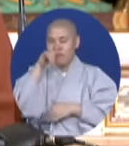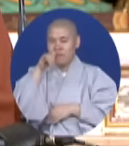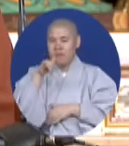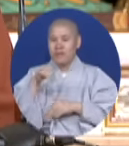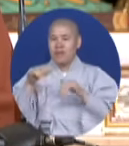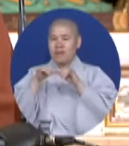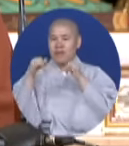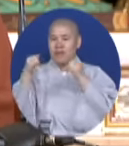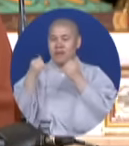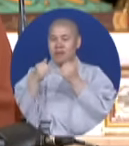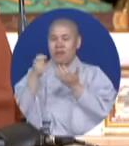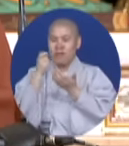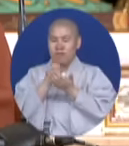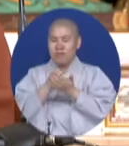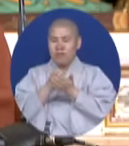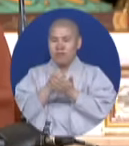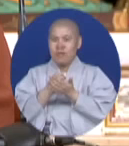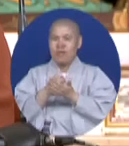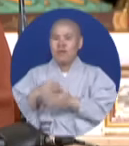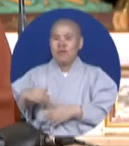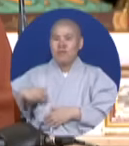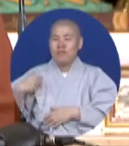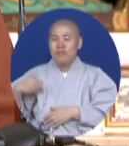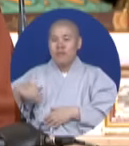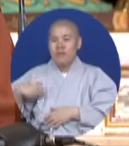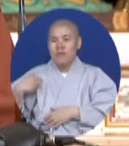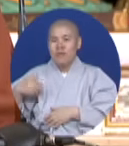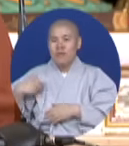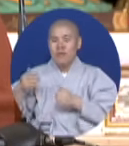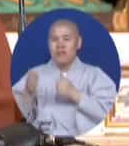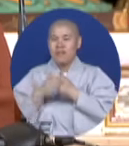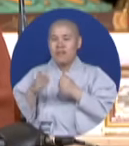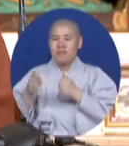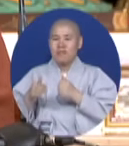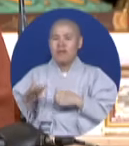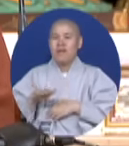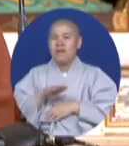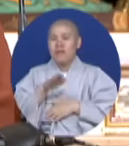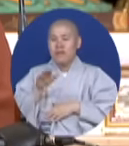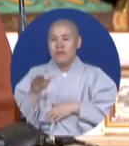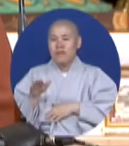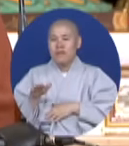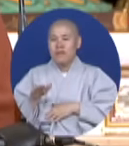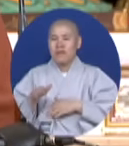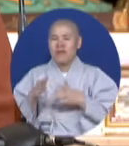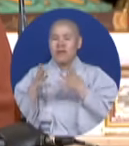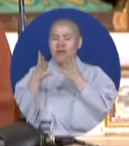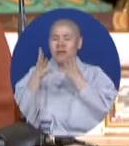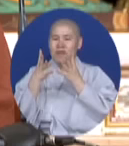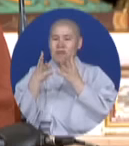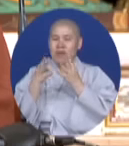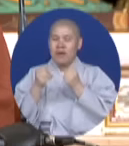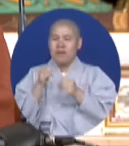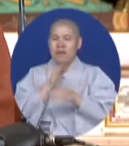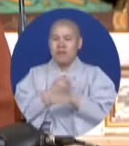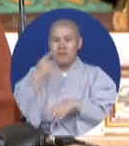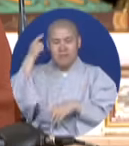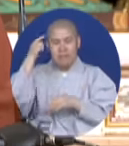인연법을 몰라서 우리가 온갖 망상을 일으키고,